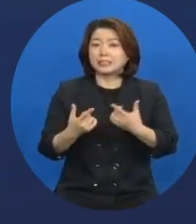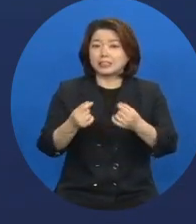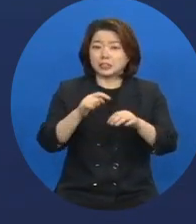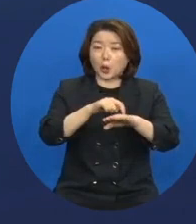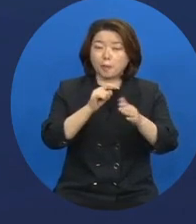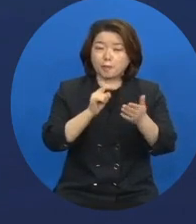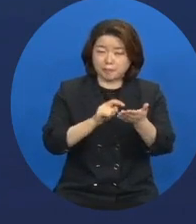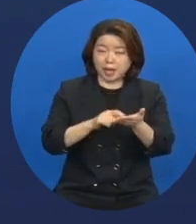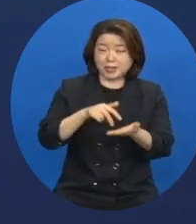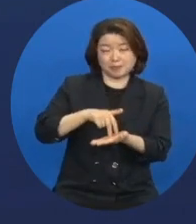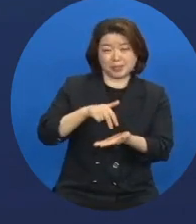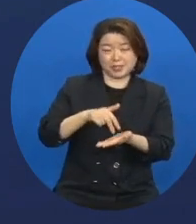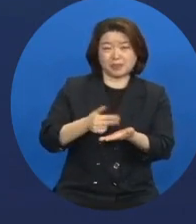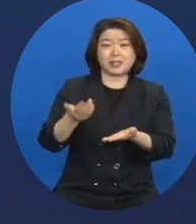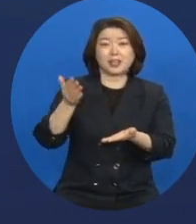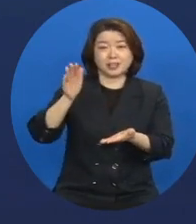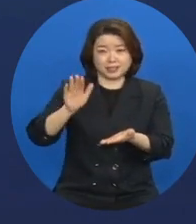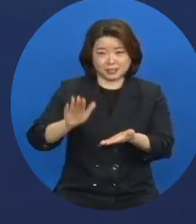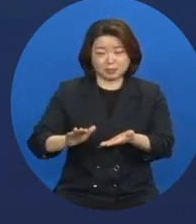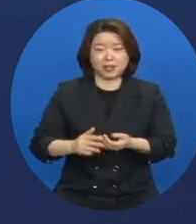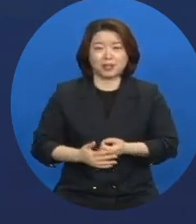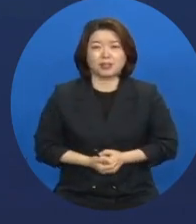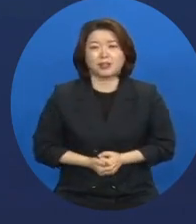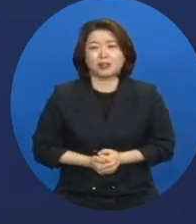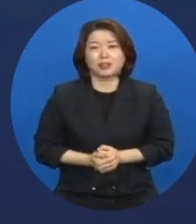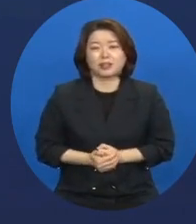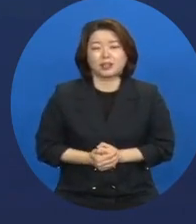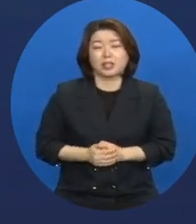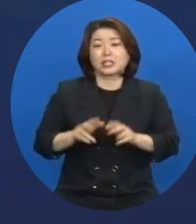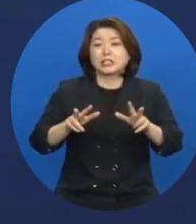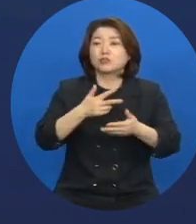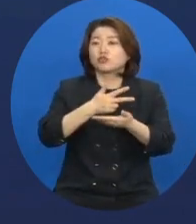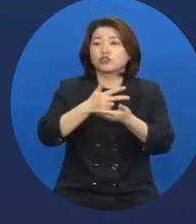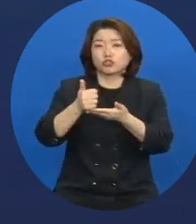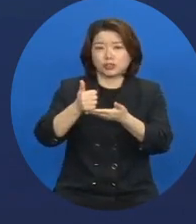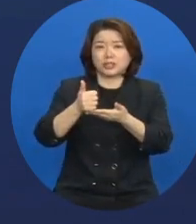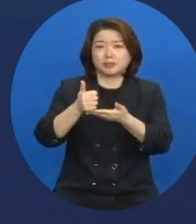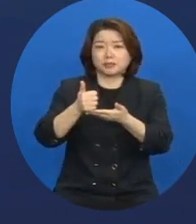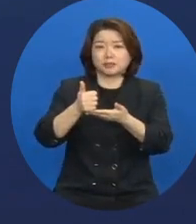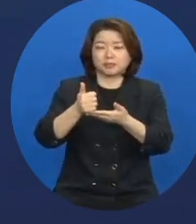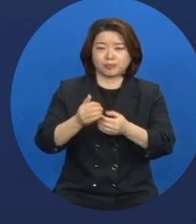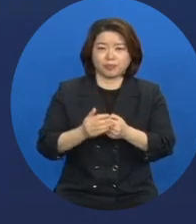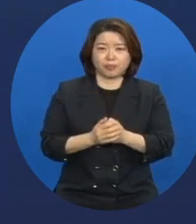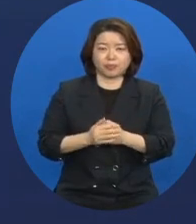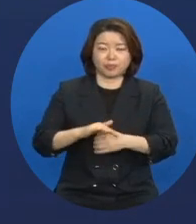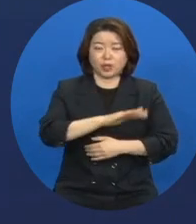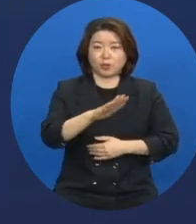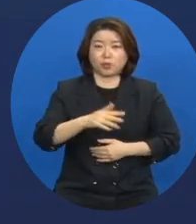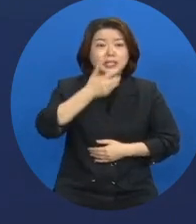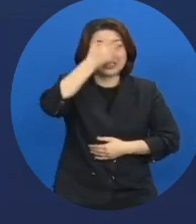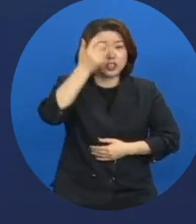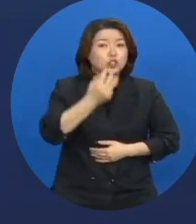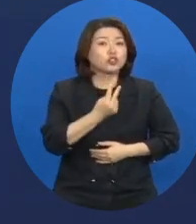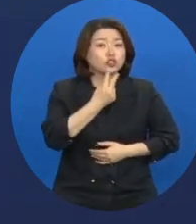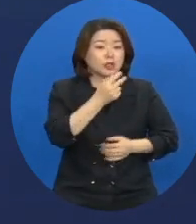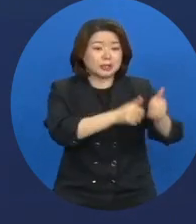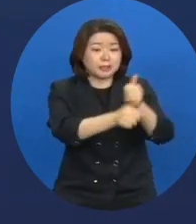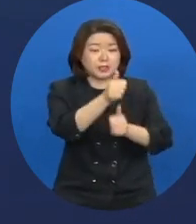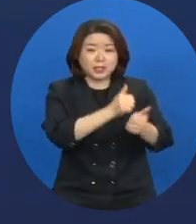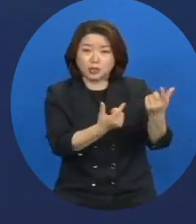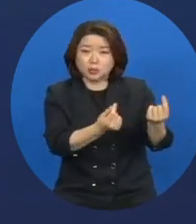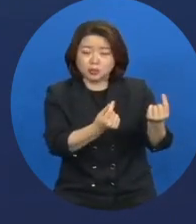심정이신 분이라 하더라도 우리 주님은 우리 요셉 자손들처럼